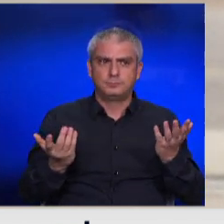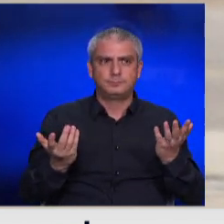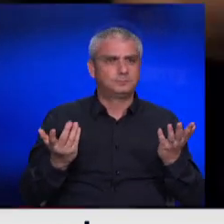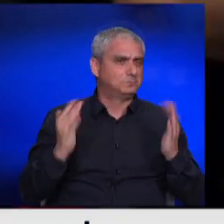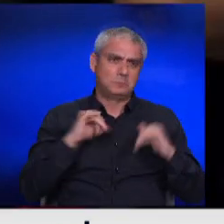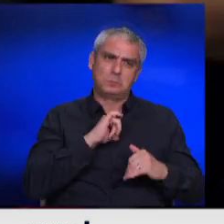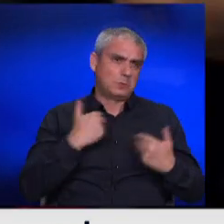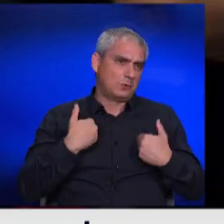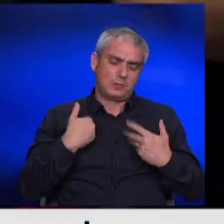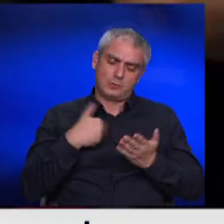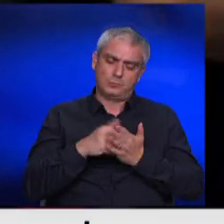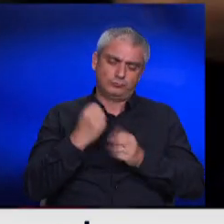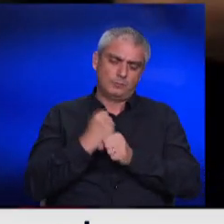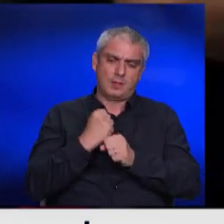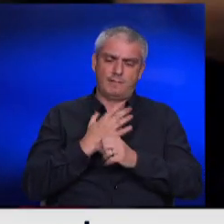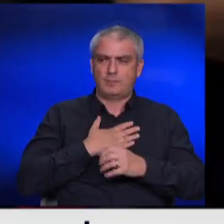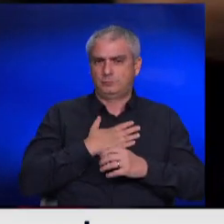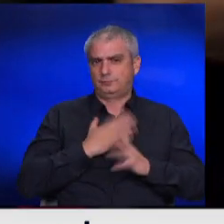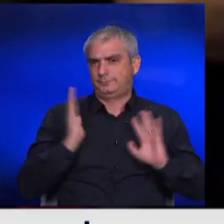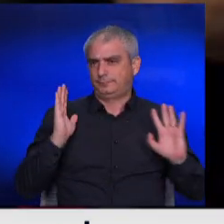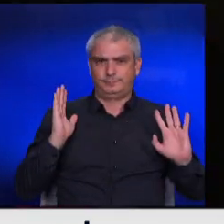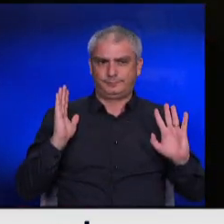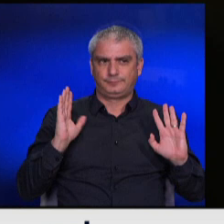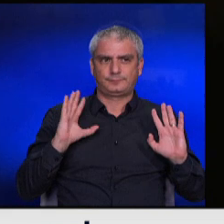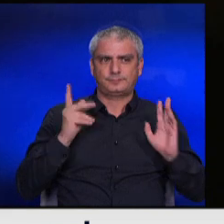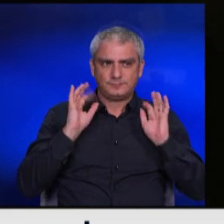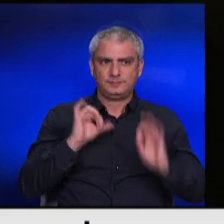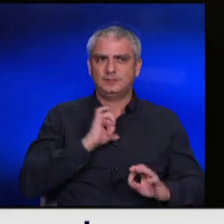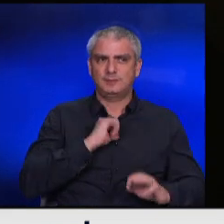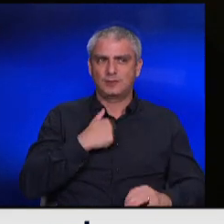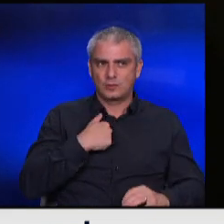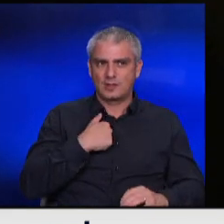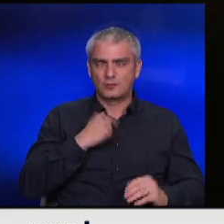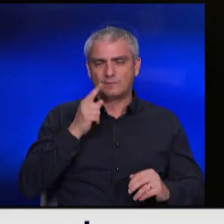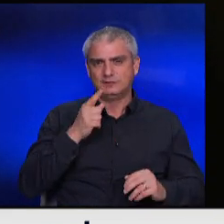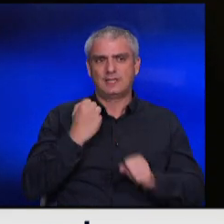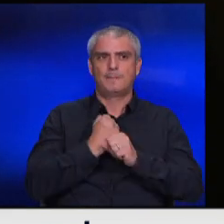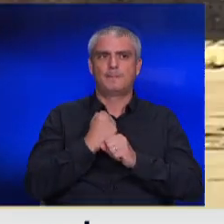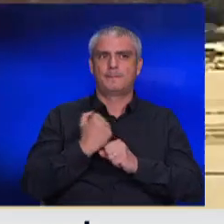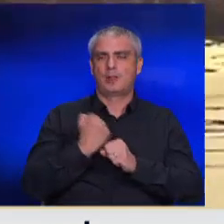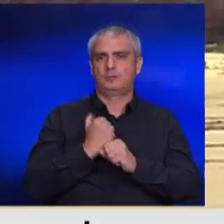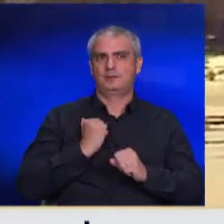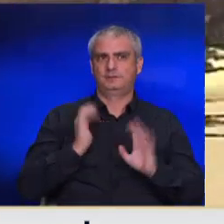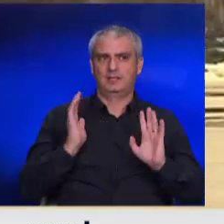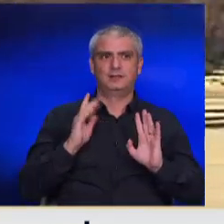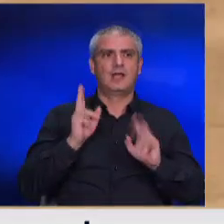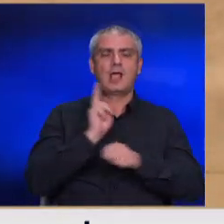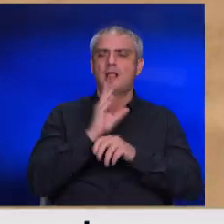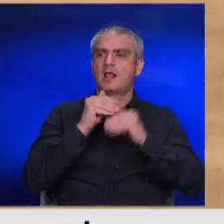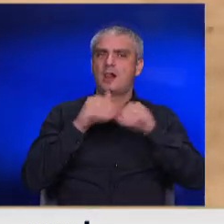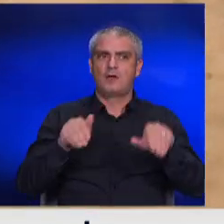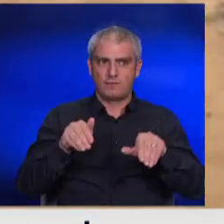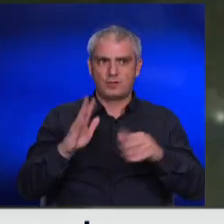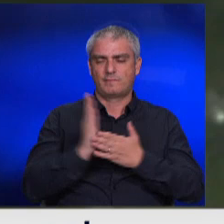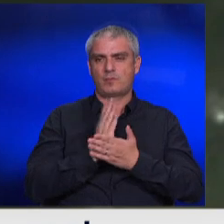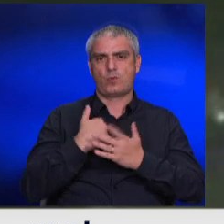מעסיק אותנו, אנחנו ממשיכים לעסוק במה שבאמת מעניין אותנו, וזה פעילות המבצעית, הגנה על הגבולות והמוכנות